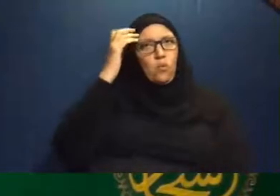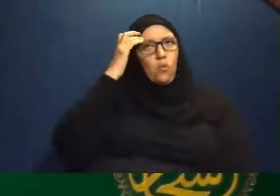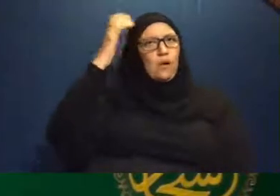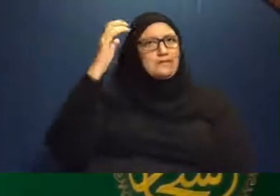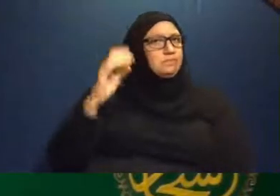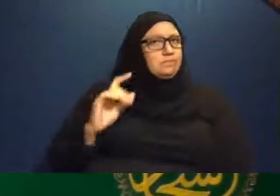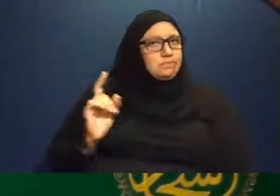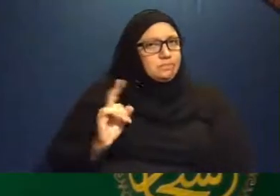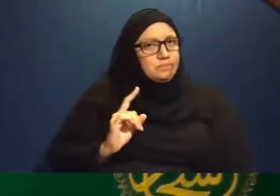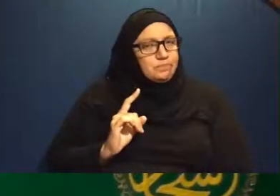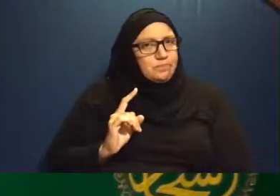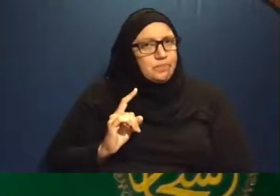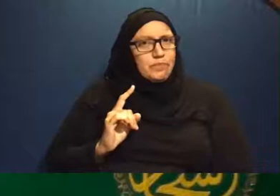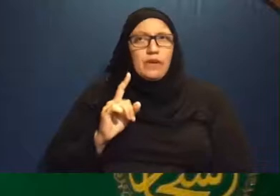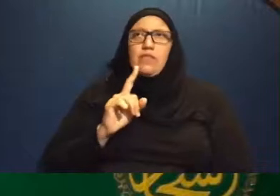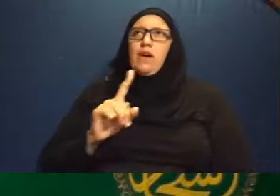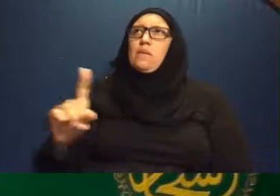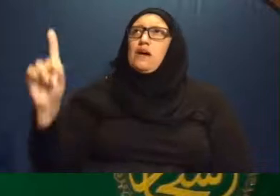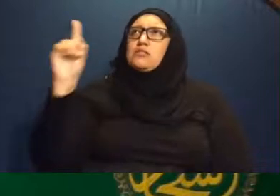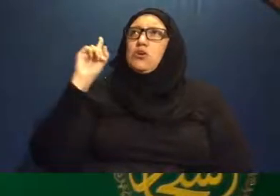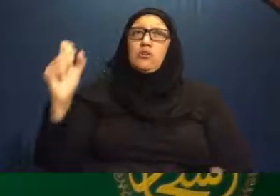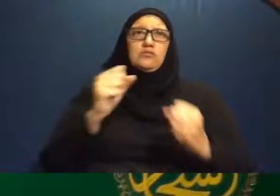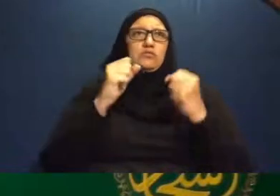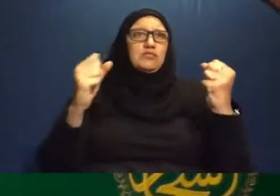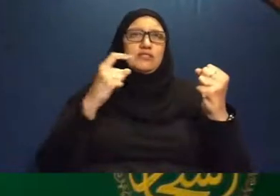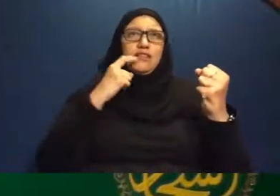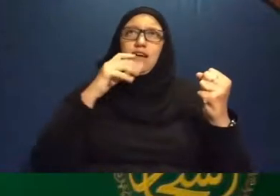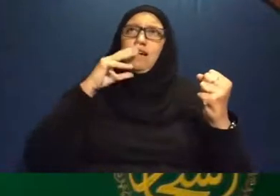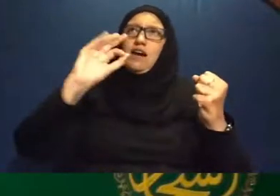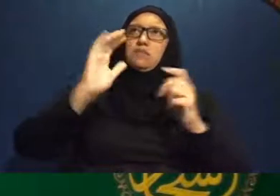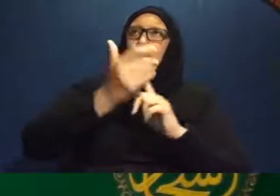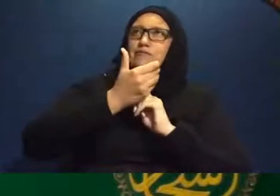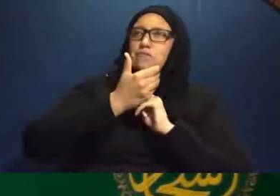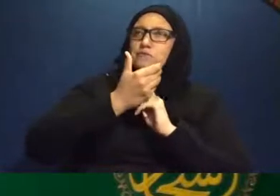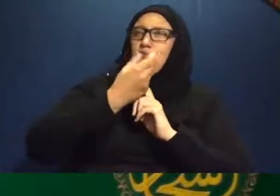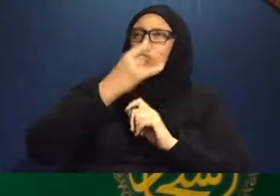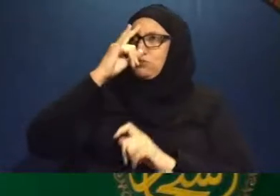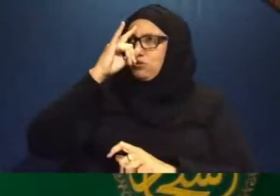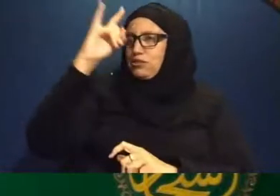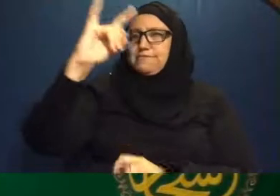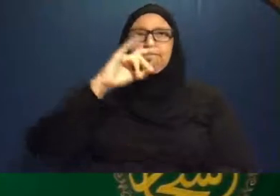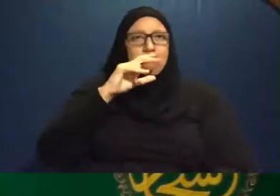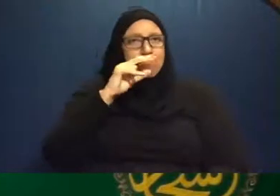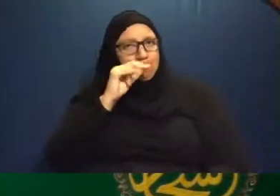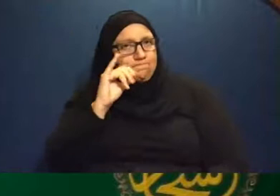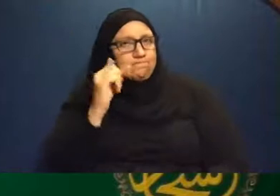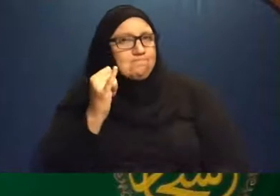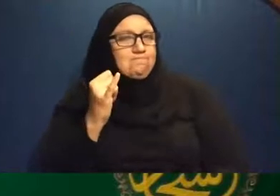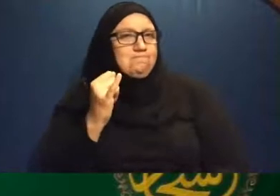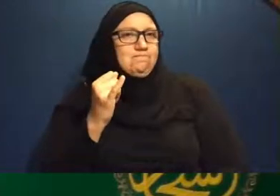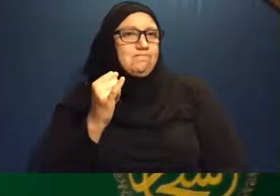he enjoyed? The Almighty God says, أَعُوذُ بِاللَّهِ مِنَ الشَّيْطَانِ الرَّجِيمِ وَلَقَدْ آتَيْنَا لُغْمَانَ